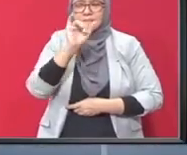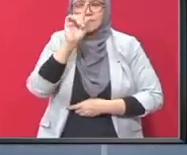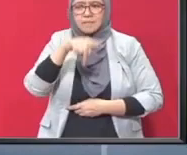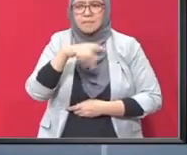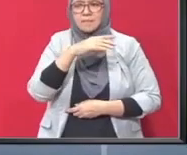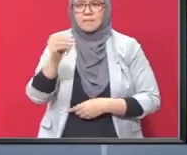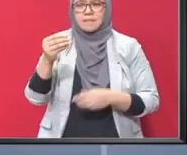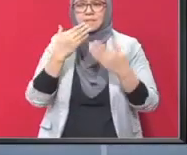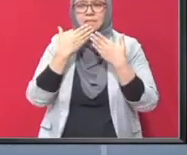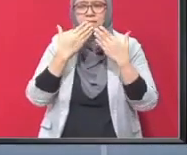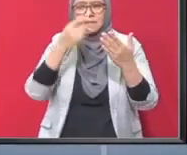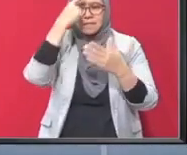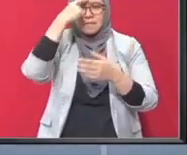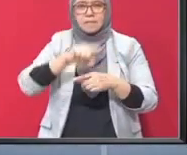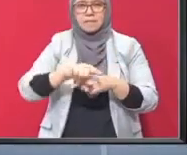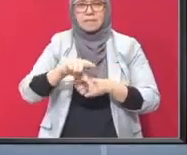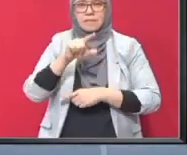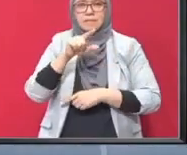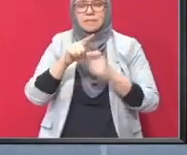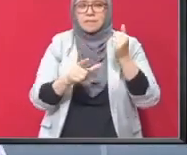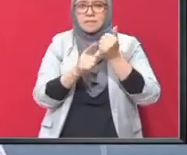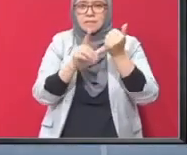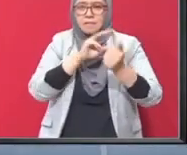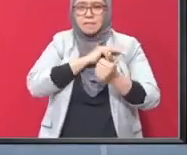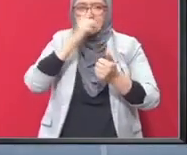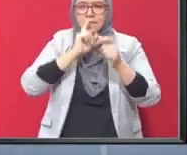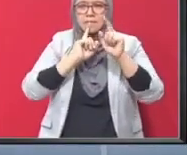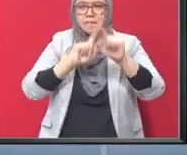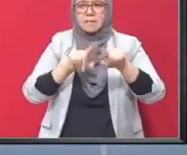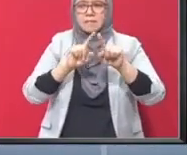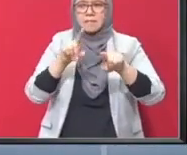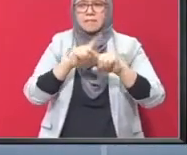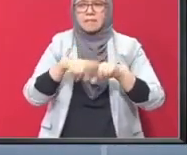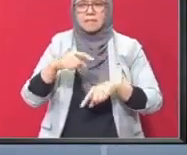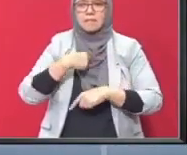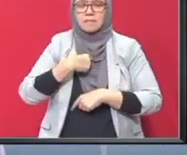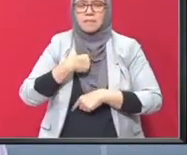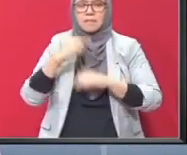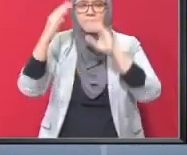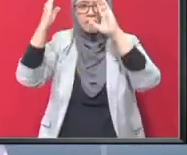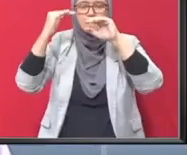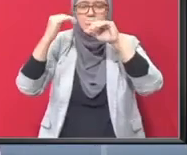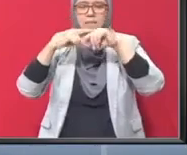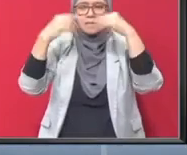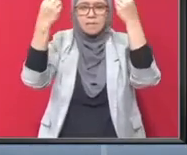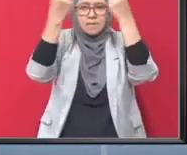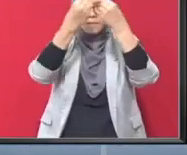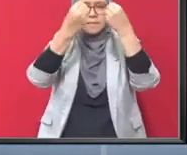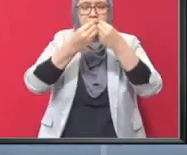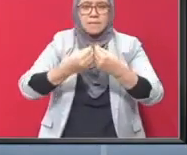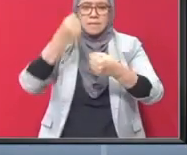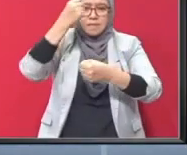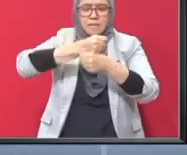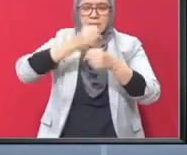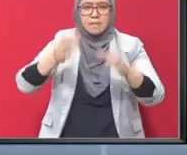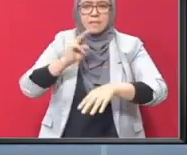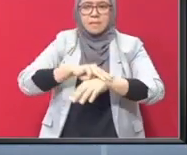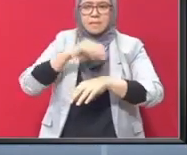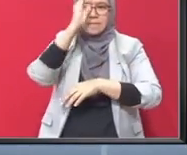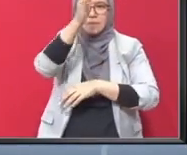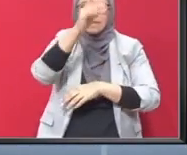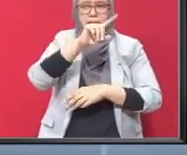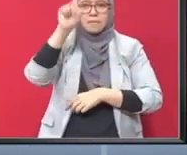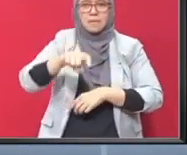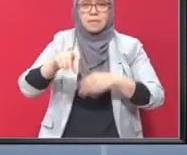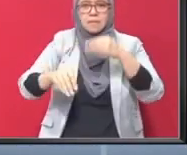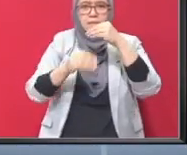energi di atas jawaban walaupun saya mengharap mungkin yang nigoya pembangunan pakai job pagi masih depan soalnya